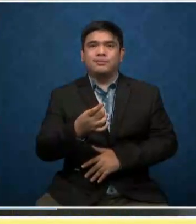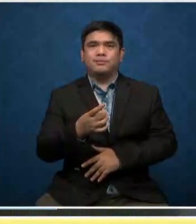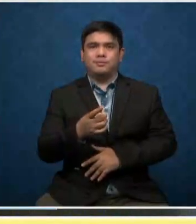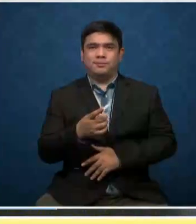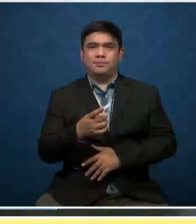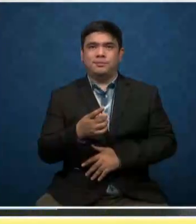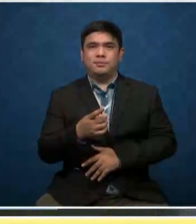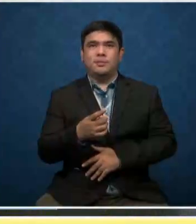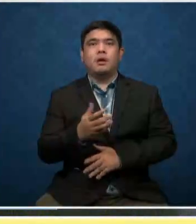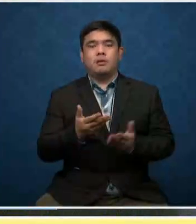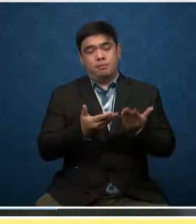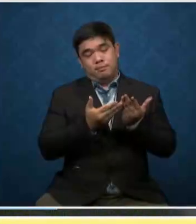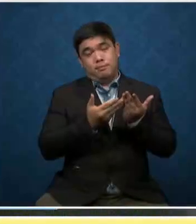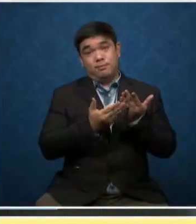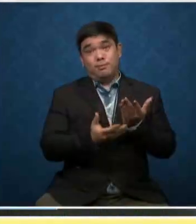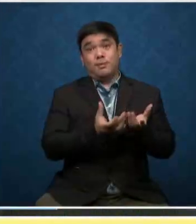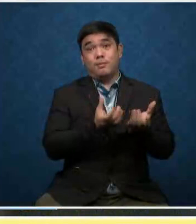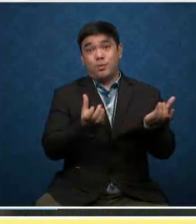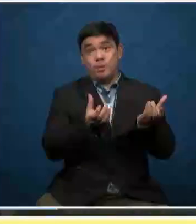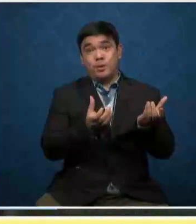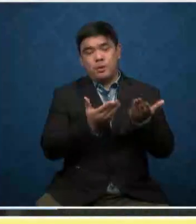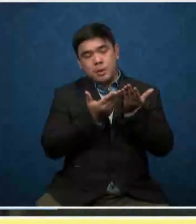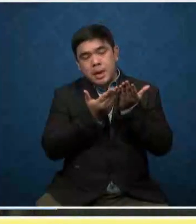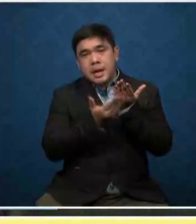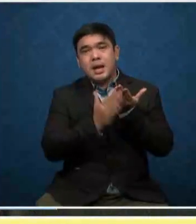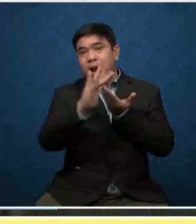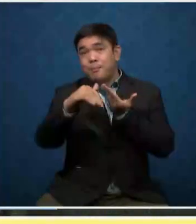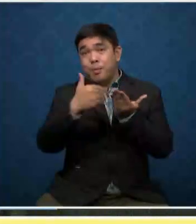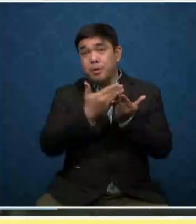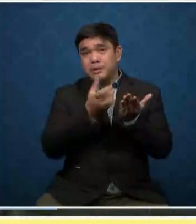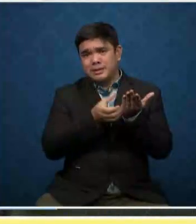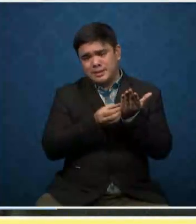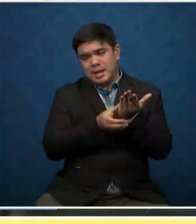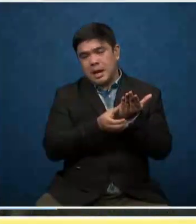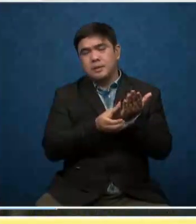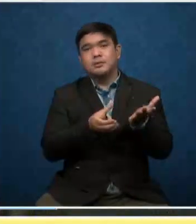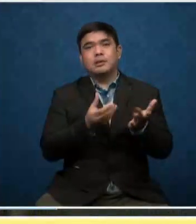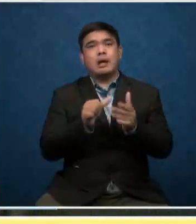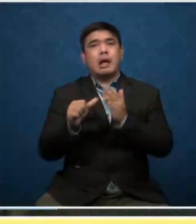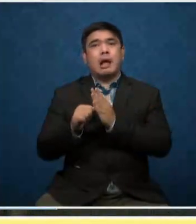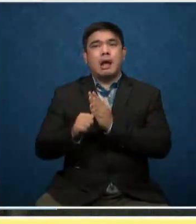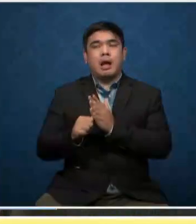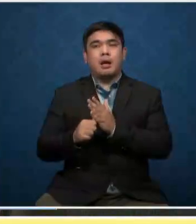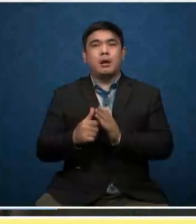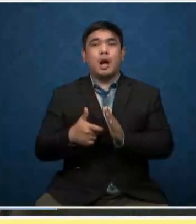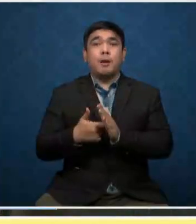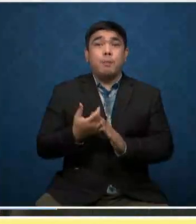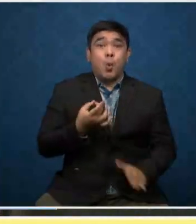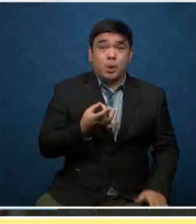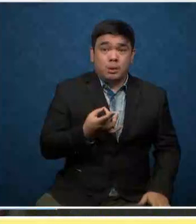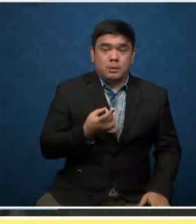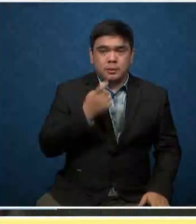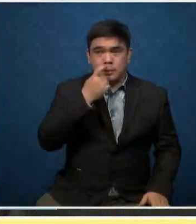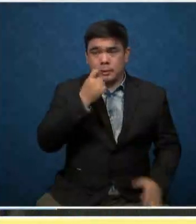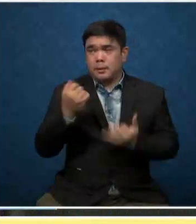ยกร่างรัฐธรรมนูญใหม่ขึ้นมาทั้งฉบับมีเหตุผลใดไม่ได้พูดถึงอ่ะพูดถึงแต่ว่าที่มา